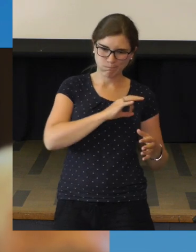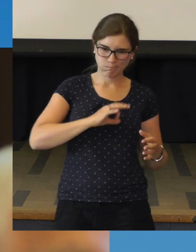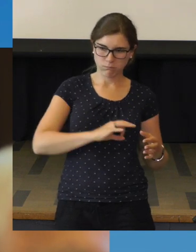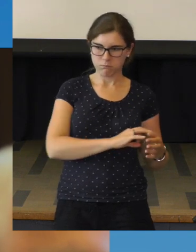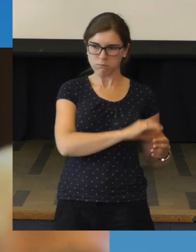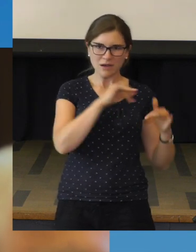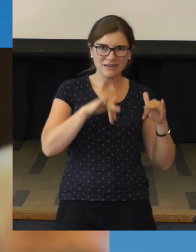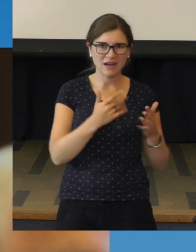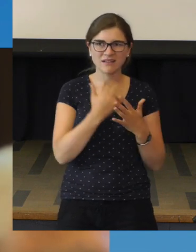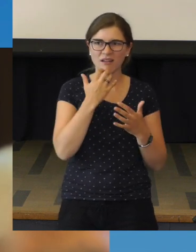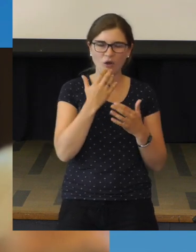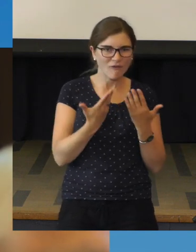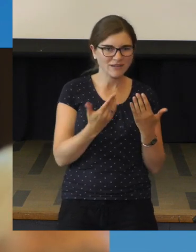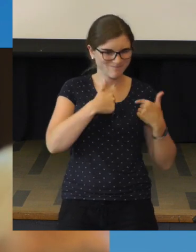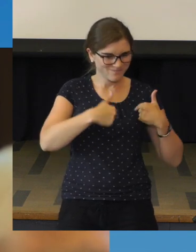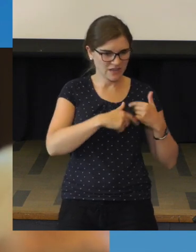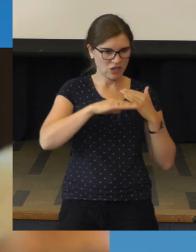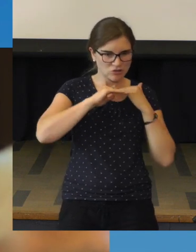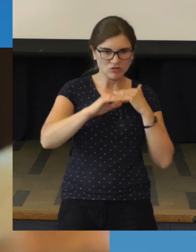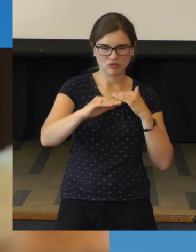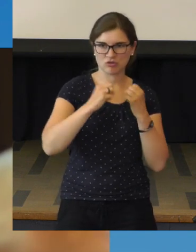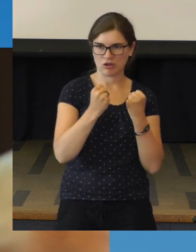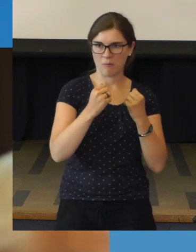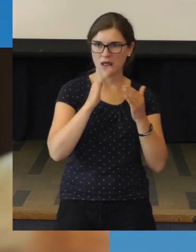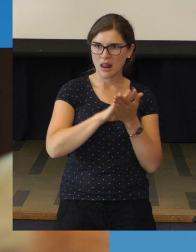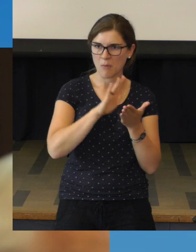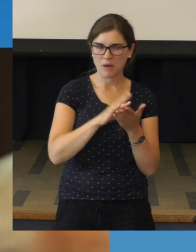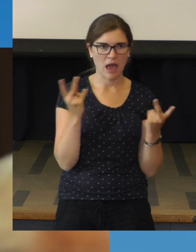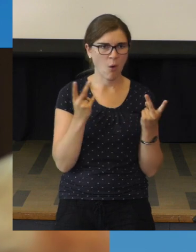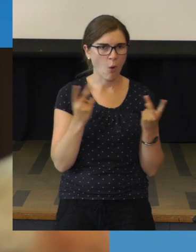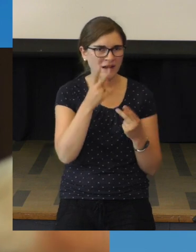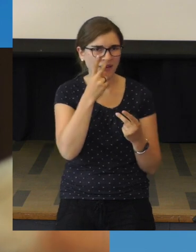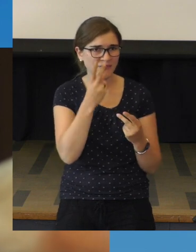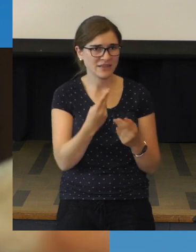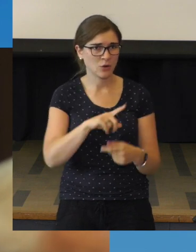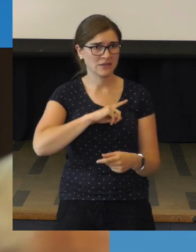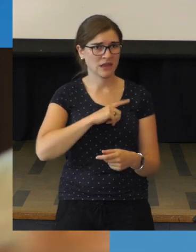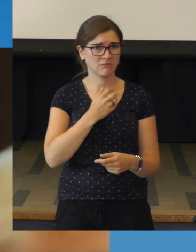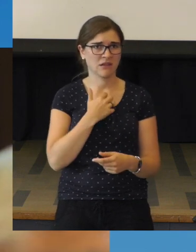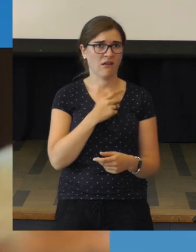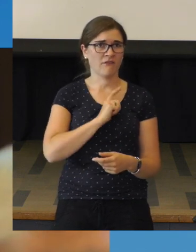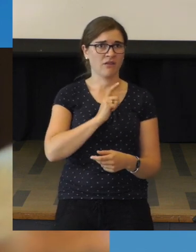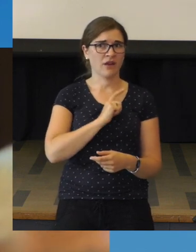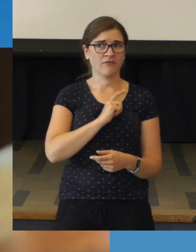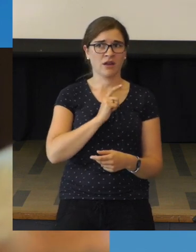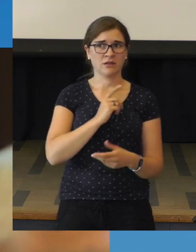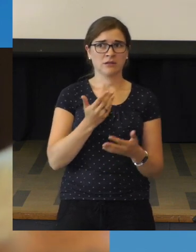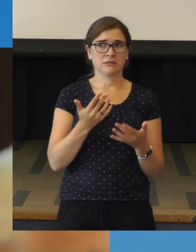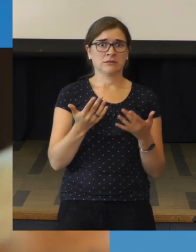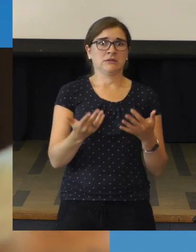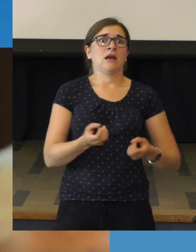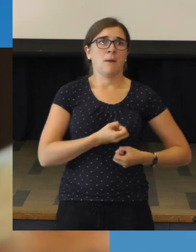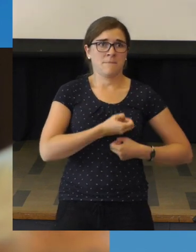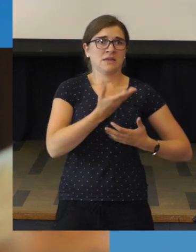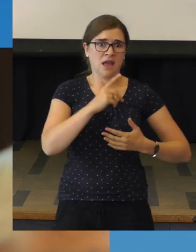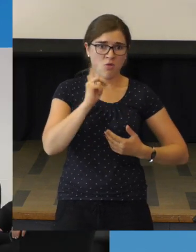gewisse Stabilität erhalte oder muss ich eigentlich jetzt wie auf einem Pulverfass permanent damit rechnen, dass etwas